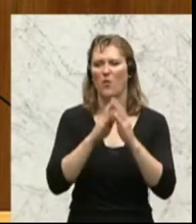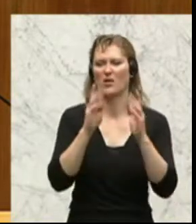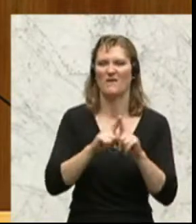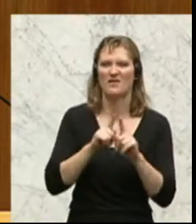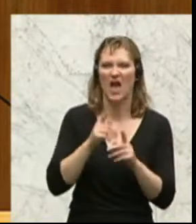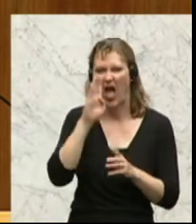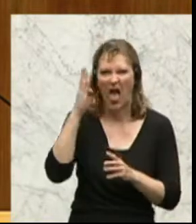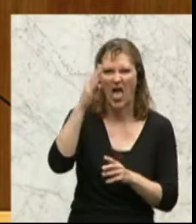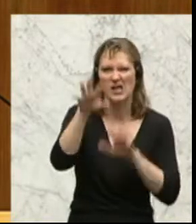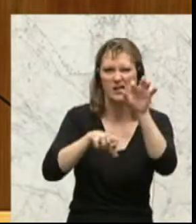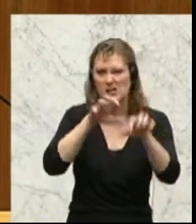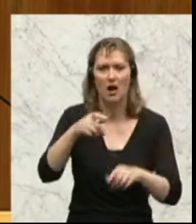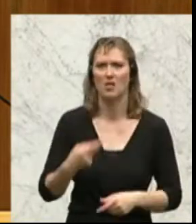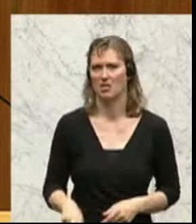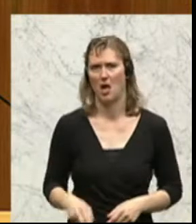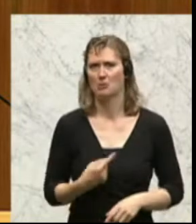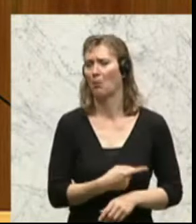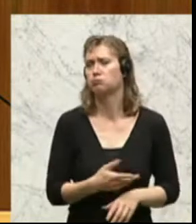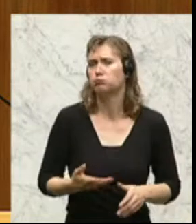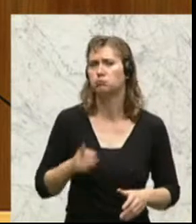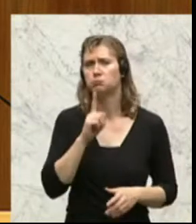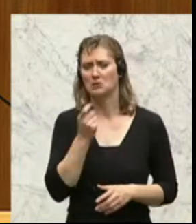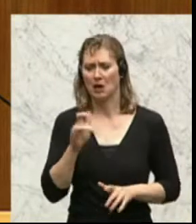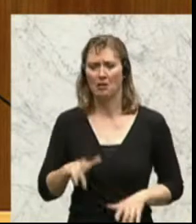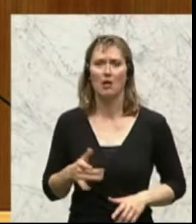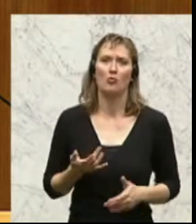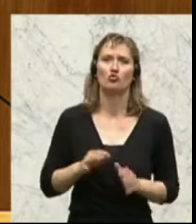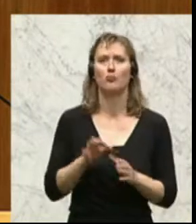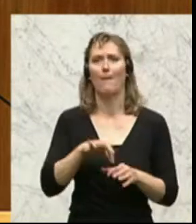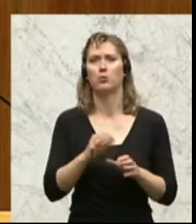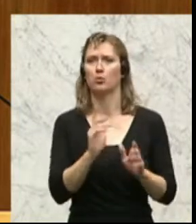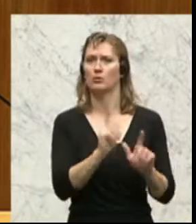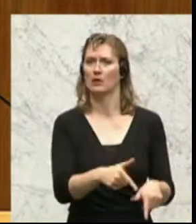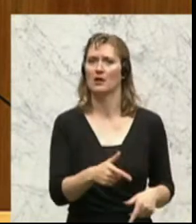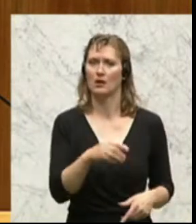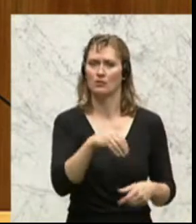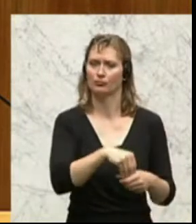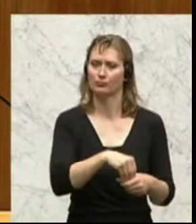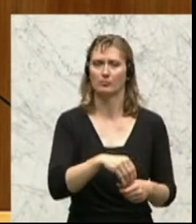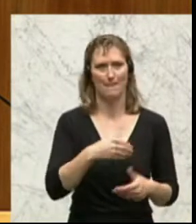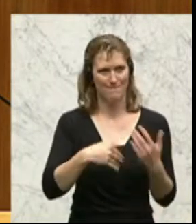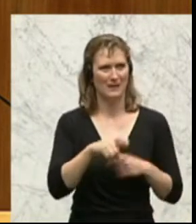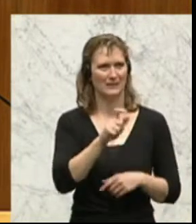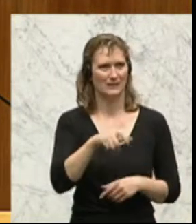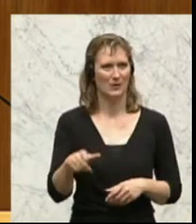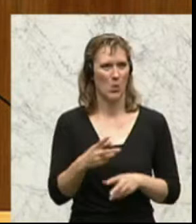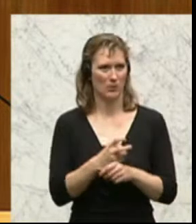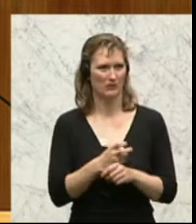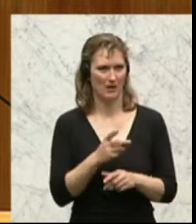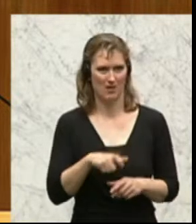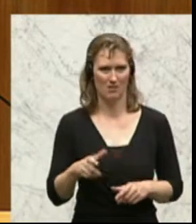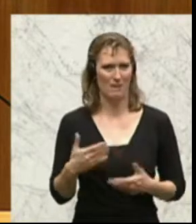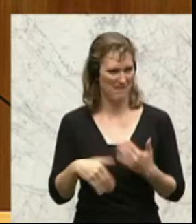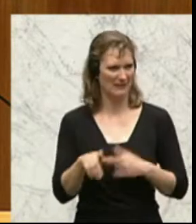betätigt. Nein, die haben ihr bisschen Geld auf ein Sparbuch gelegt. Und ich glaube, so geht es den meisten Österreichern, so machen das die meisten